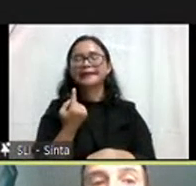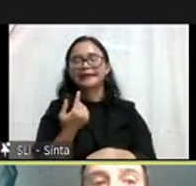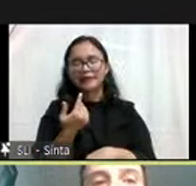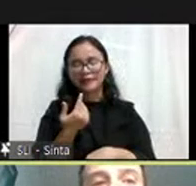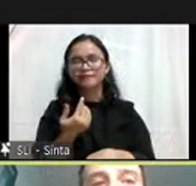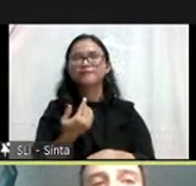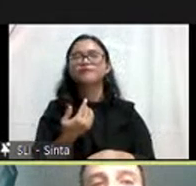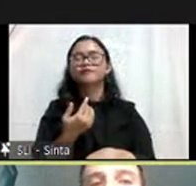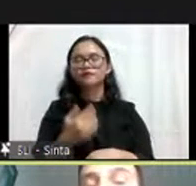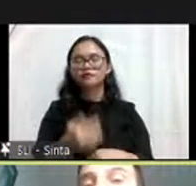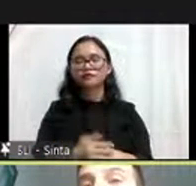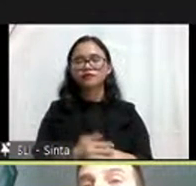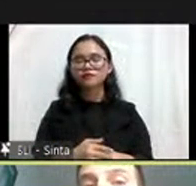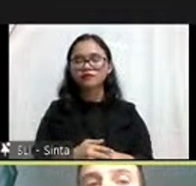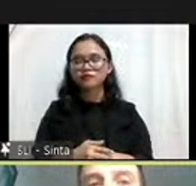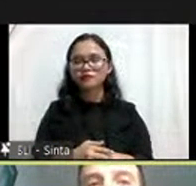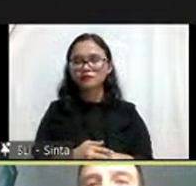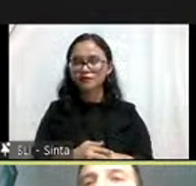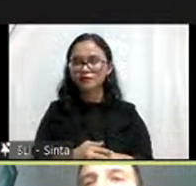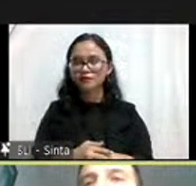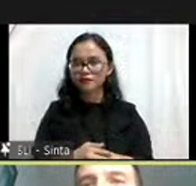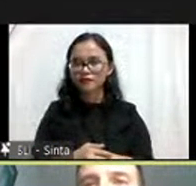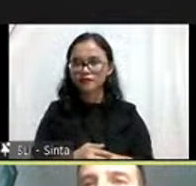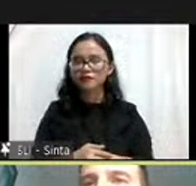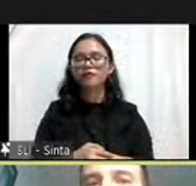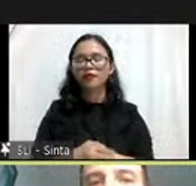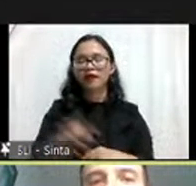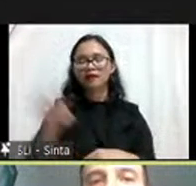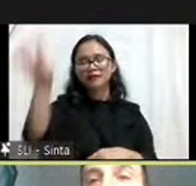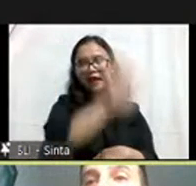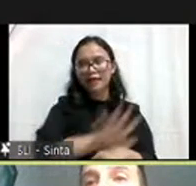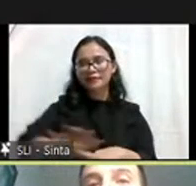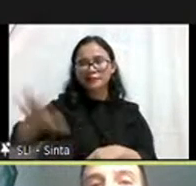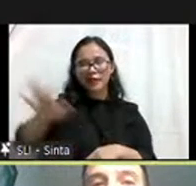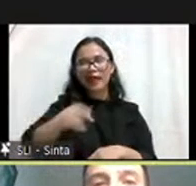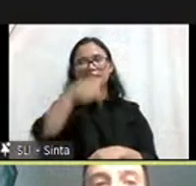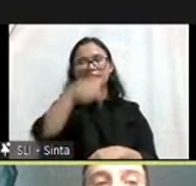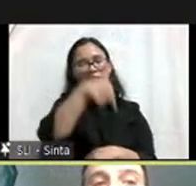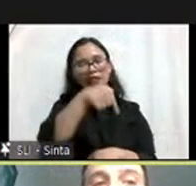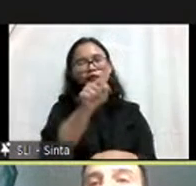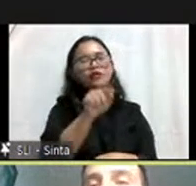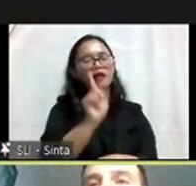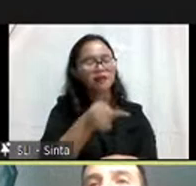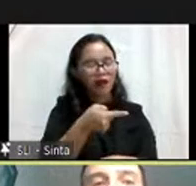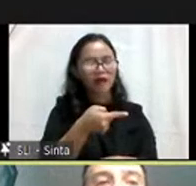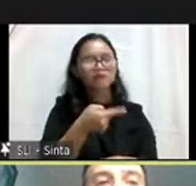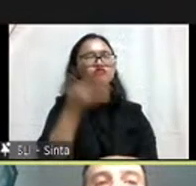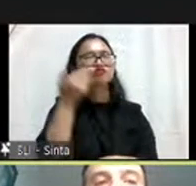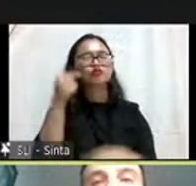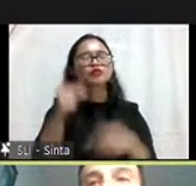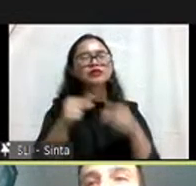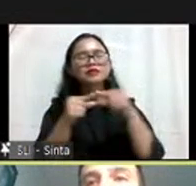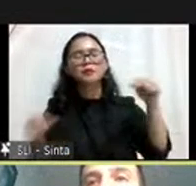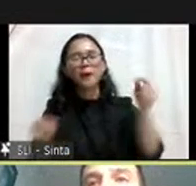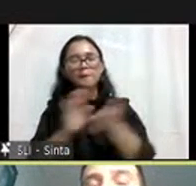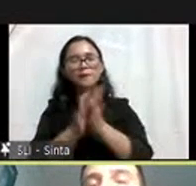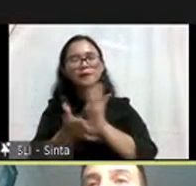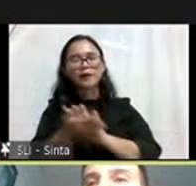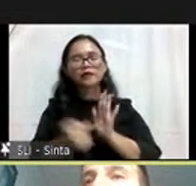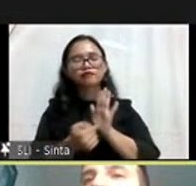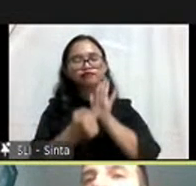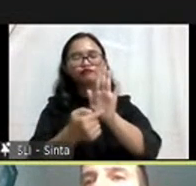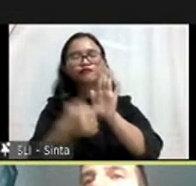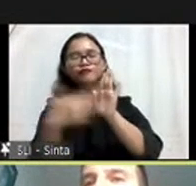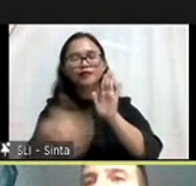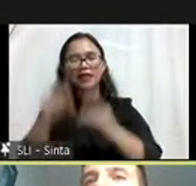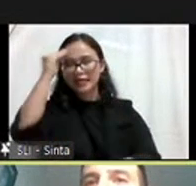Asia eh selatan juga ada beberapa negara lain di beberapa waktu yang lalu Jepang meluncurkan rencana aksi nasional untuk